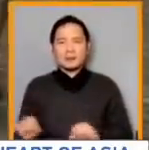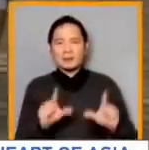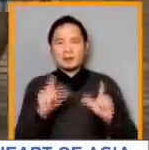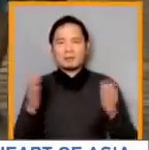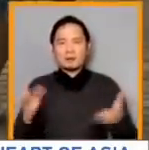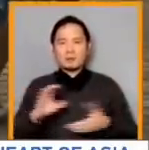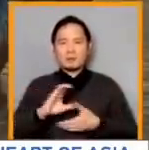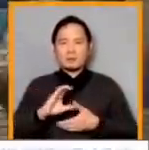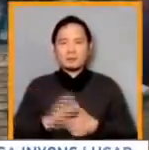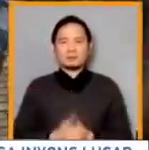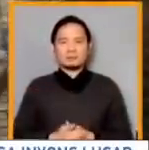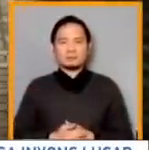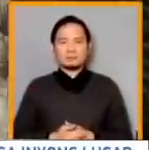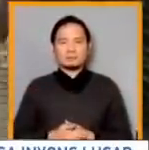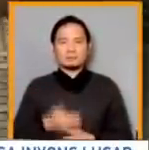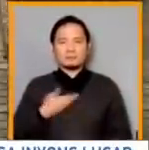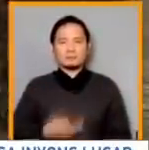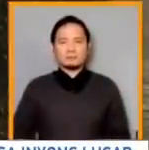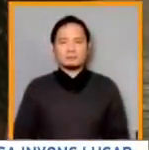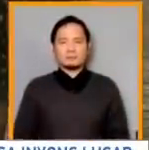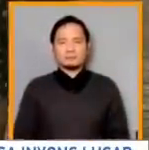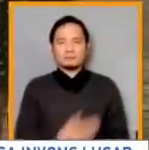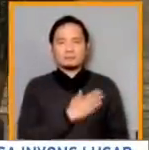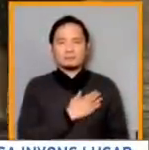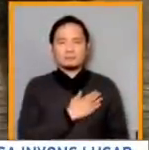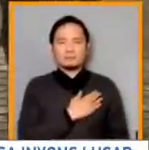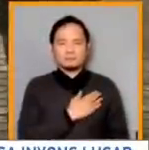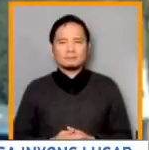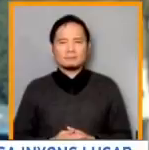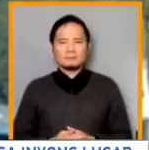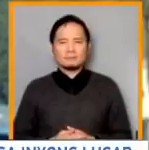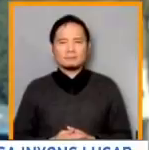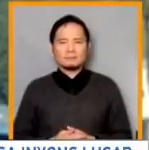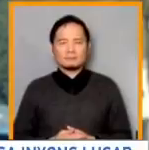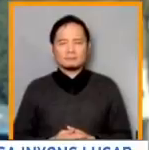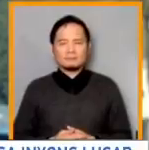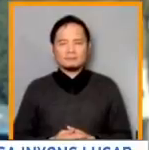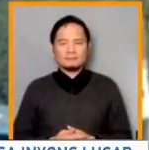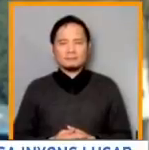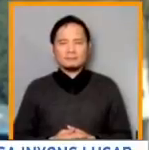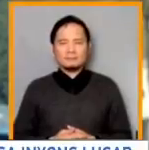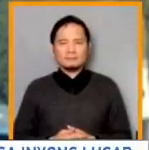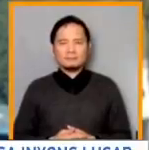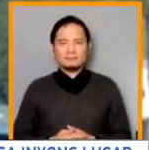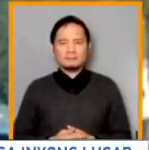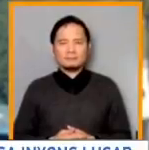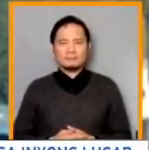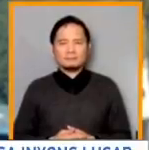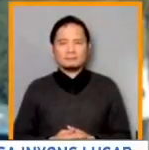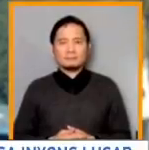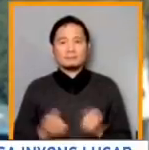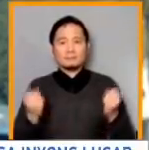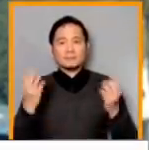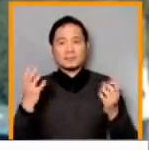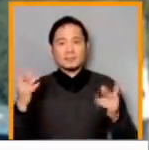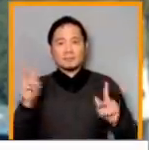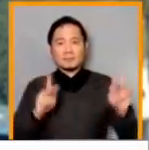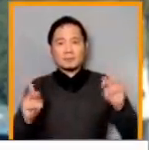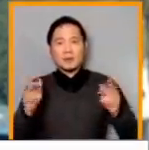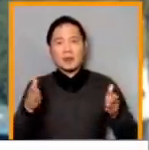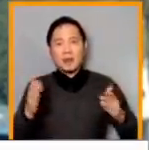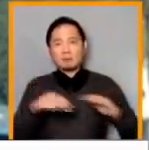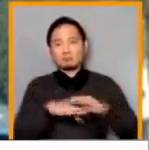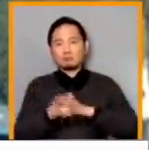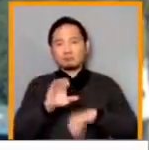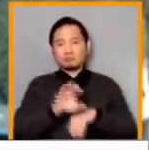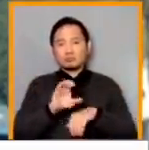City, ako si Corinne Katibayan, buong puso para sa Pilipino. Kahit mas marami ng deboto pinapayagan makapasok sa loob ng simbahan ng